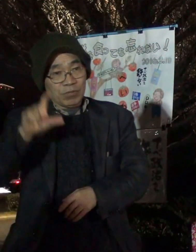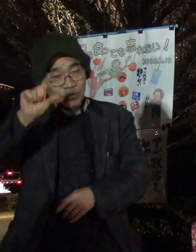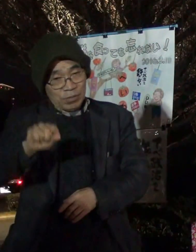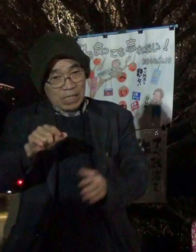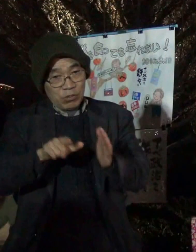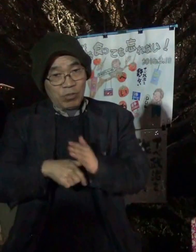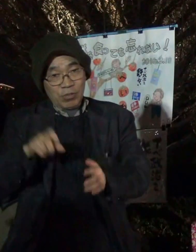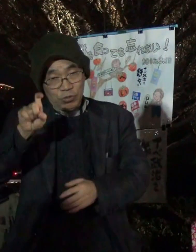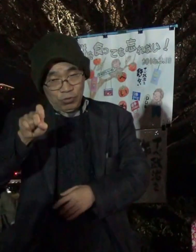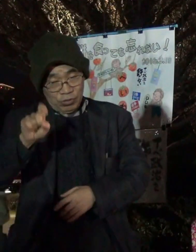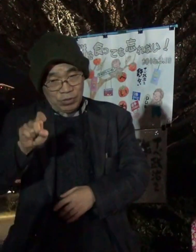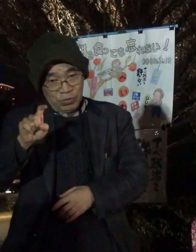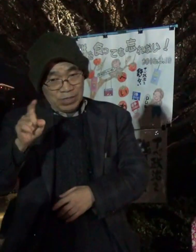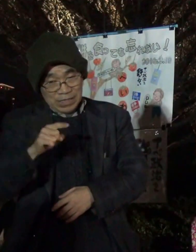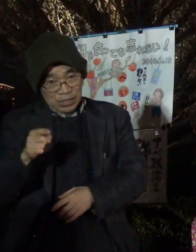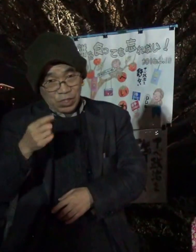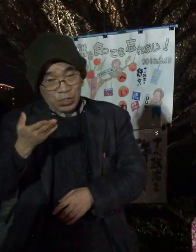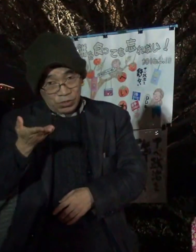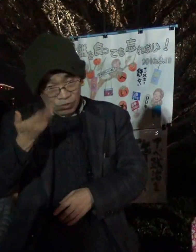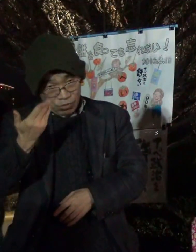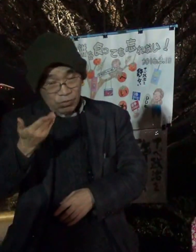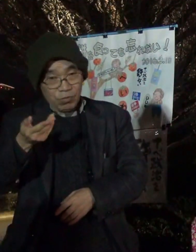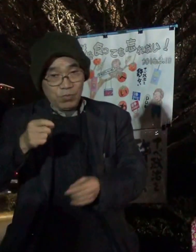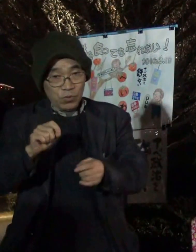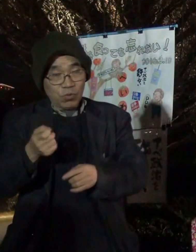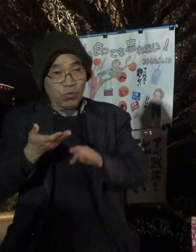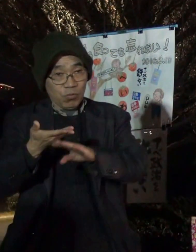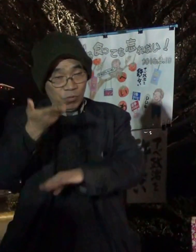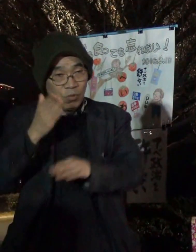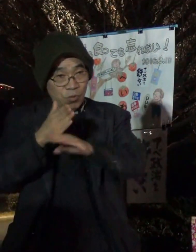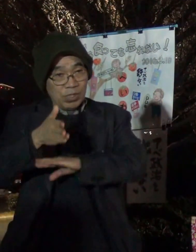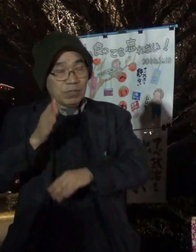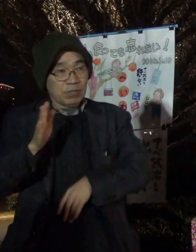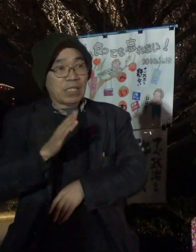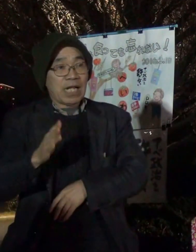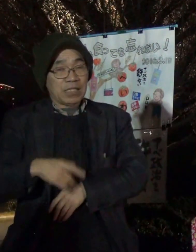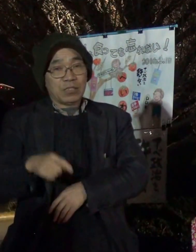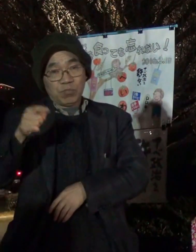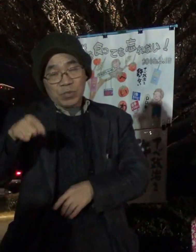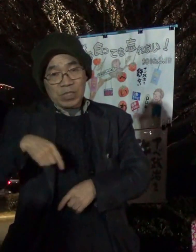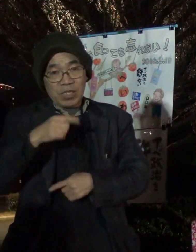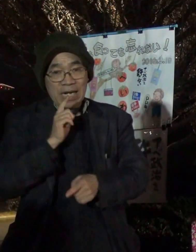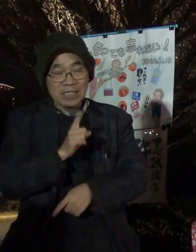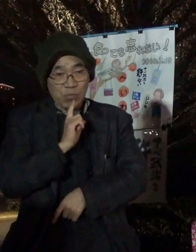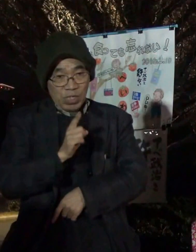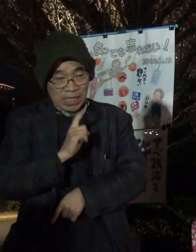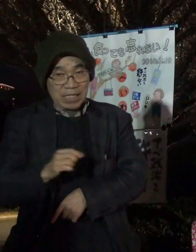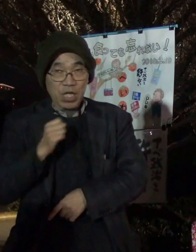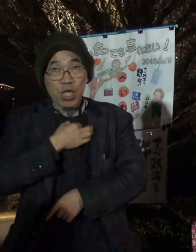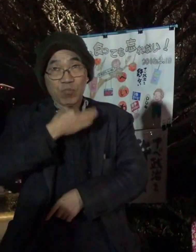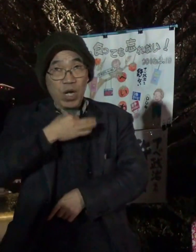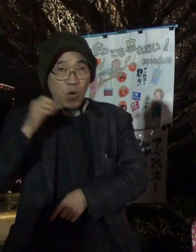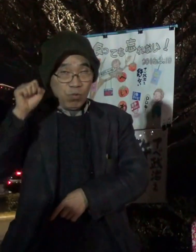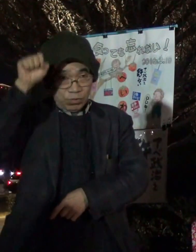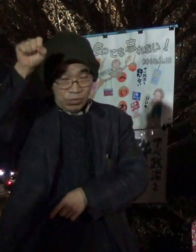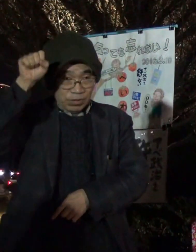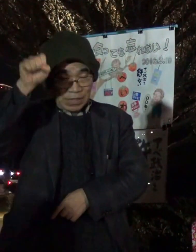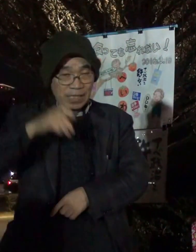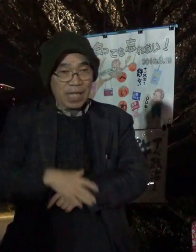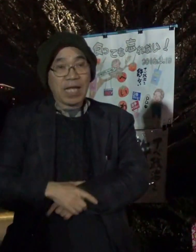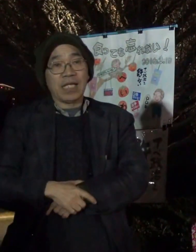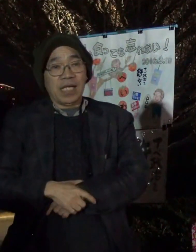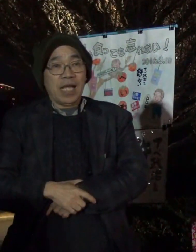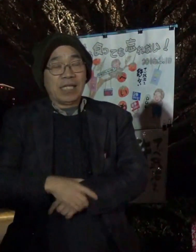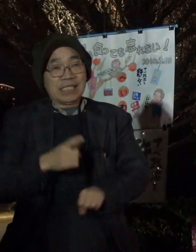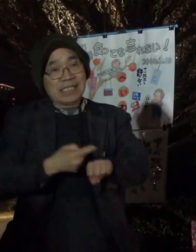と10人ちょっとぐらいで、あの皆さんちょっとお話ししてもらったりとか、シュプレヒコールやって1時